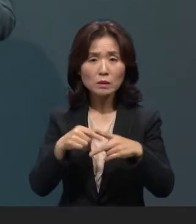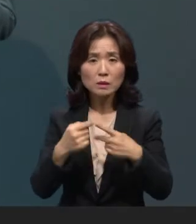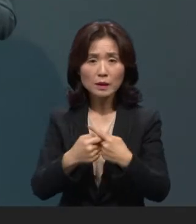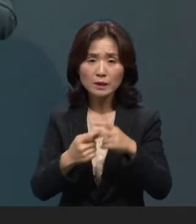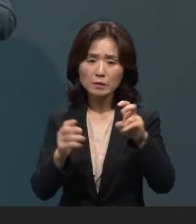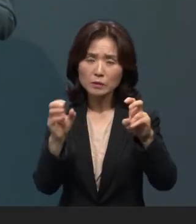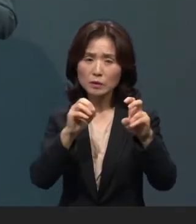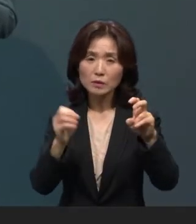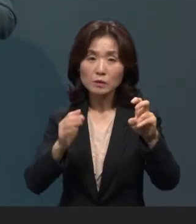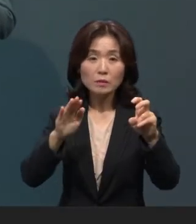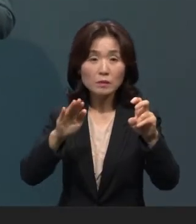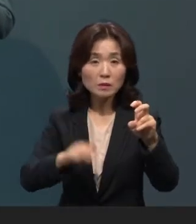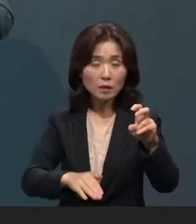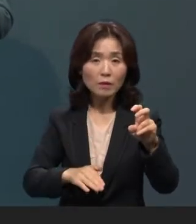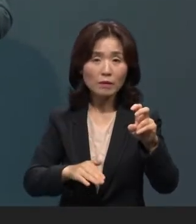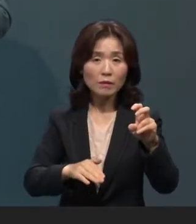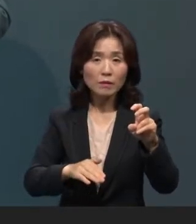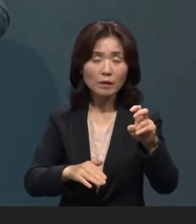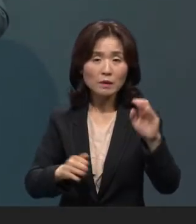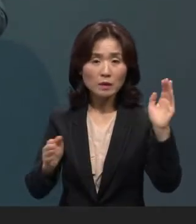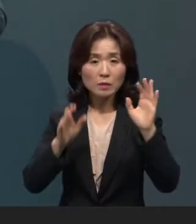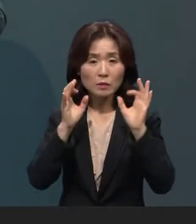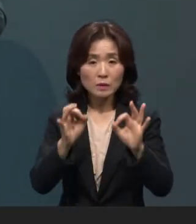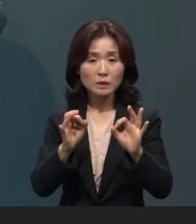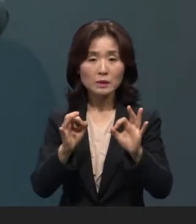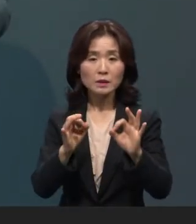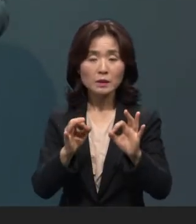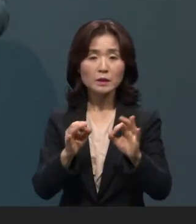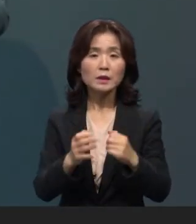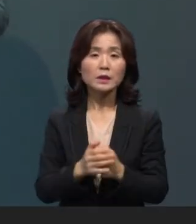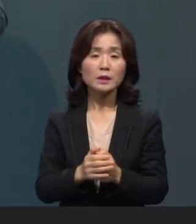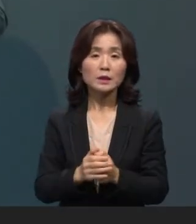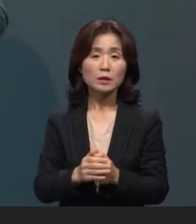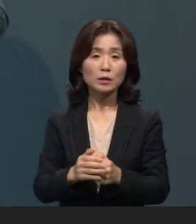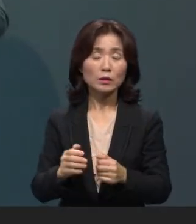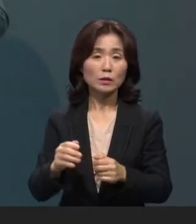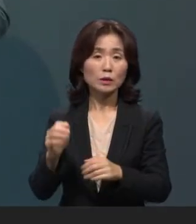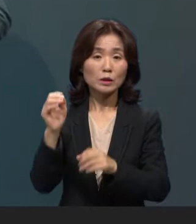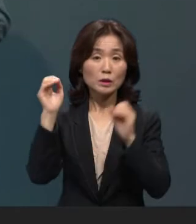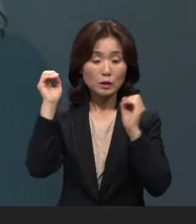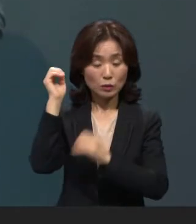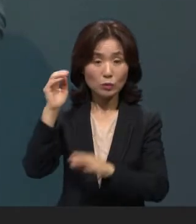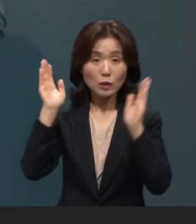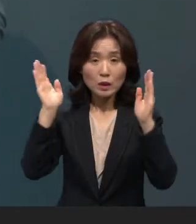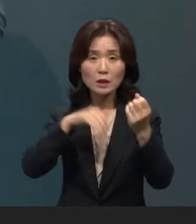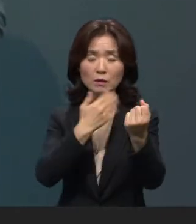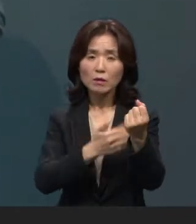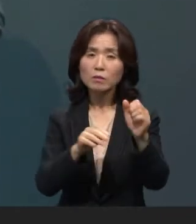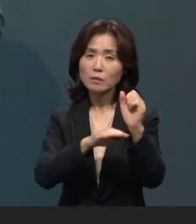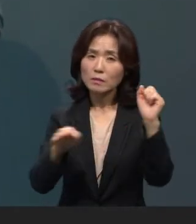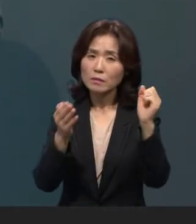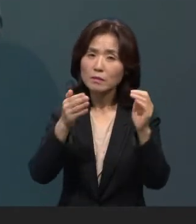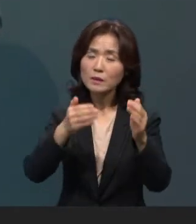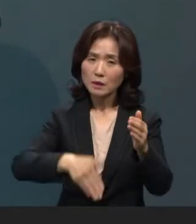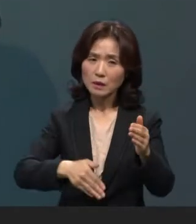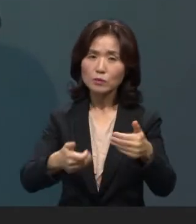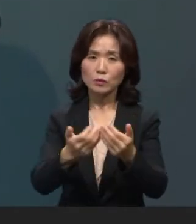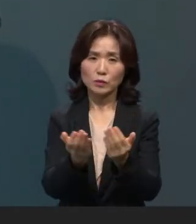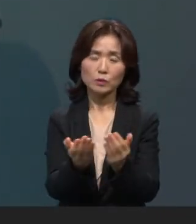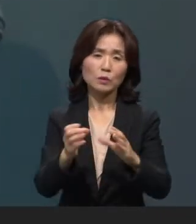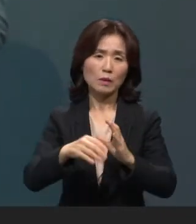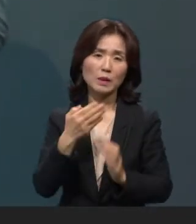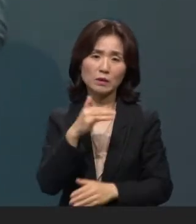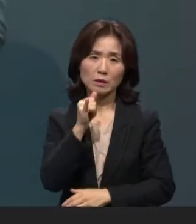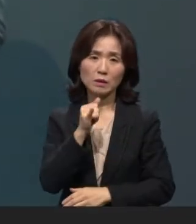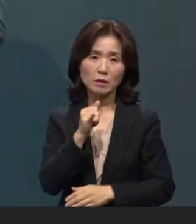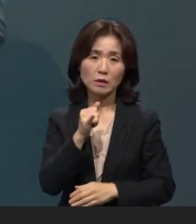추려봤습니다 있고 교육당국이 분류하는 기초학력 미달 곤 에 속할 위험이 있기 때문인데요 초등 1 2학년